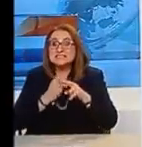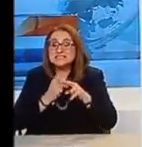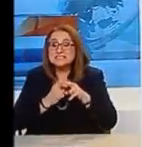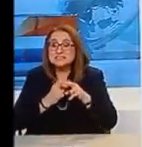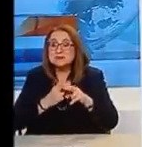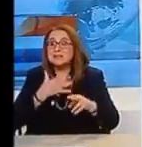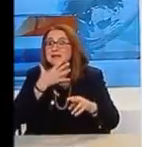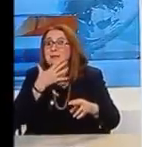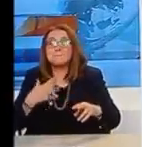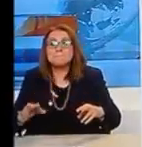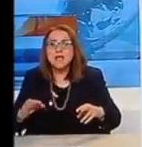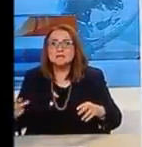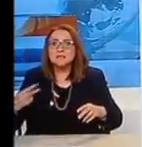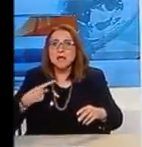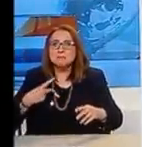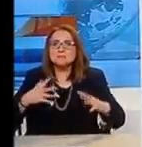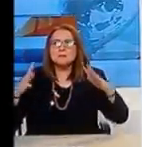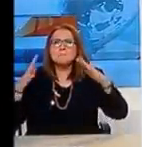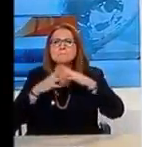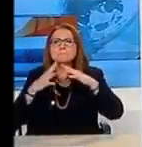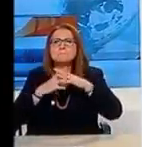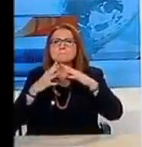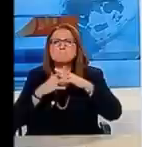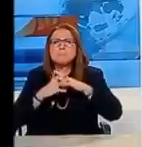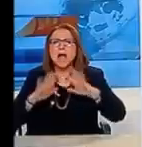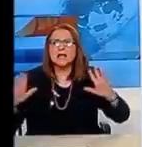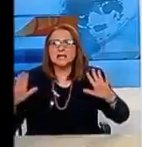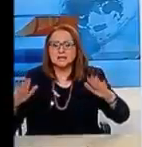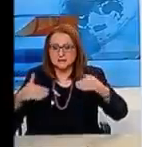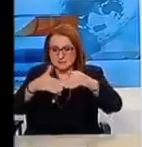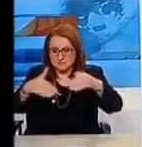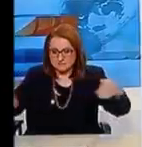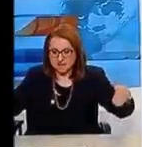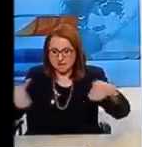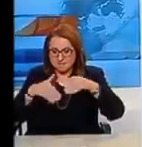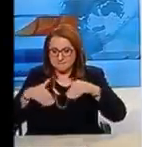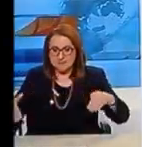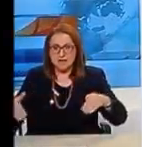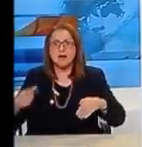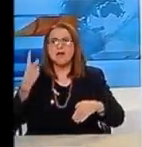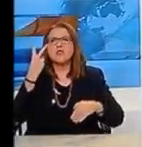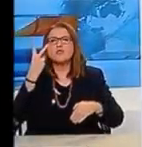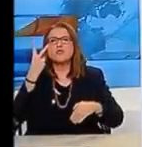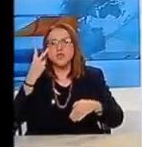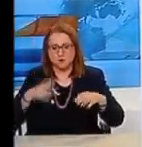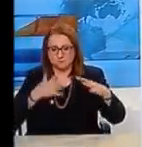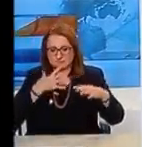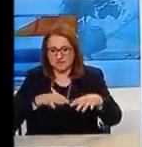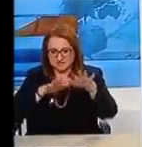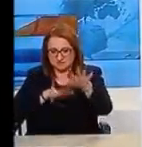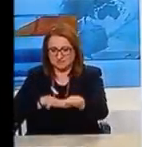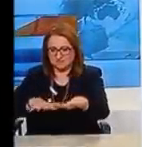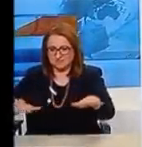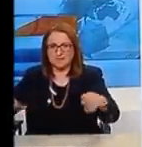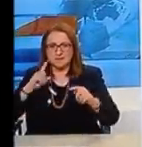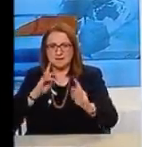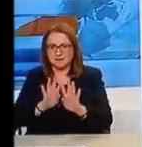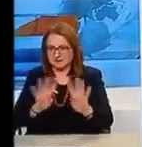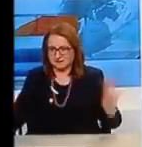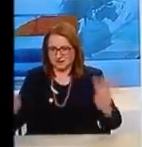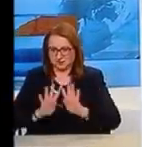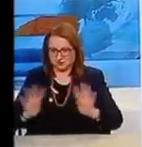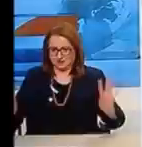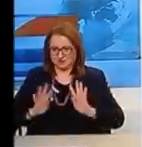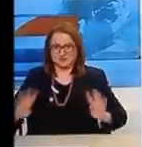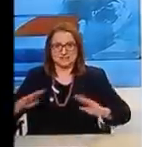να εφαρμόσουμε τους κανόνες της νέας στρατηγικής μας. Πρώτη γραμμή. Τηρούμε τους κανόνες ατομικής προστασίας υγιεινής αλλά και